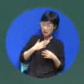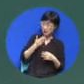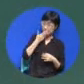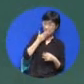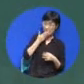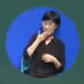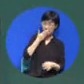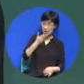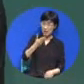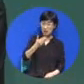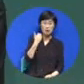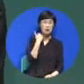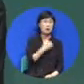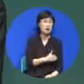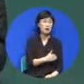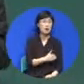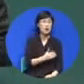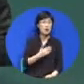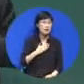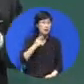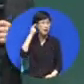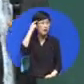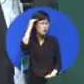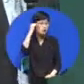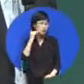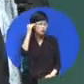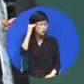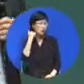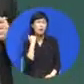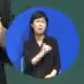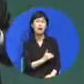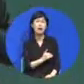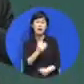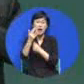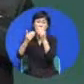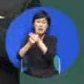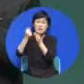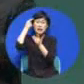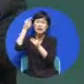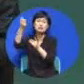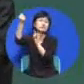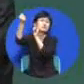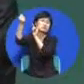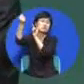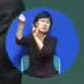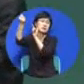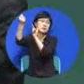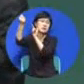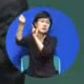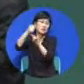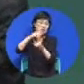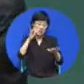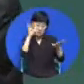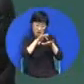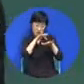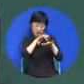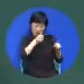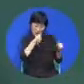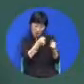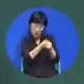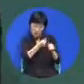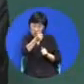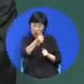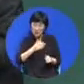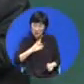it. 하나님의 수준으로요. But we must do it according 그렇죠. to God's standard. 흑암 싸움은 우리 수준으로 안 됩니다.